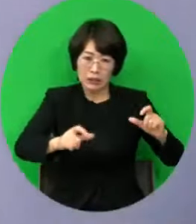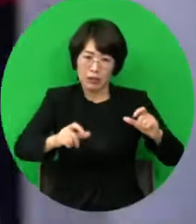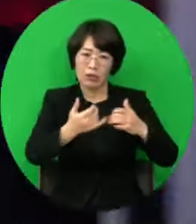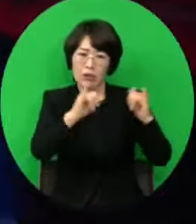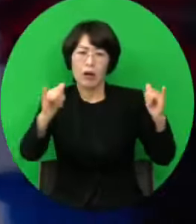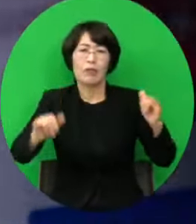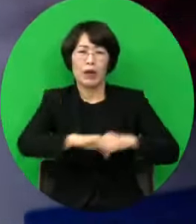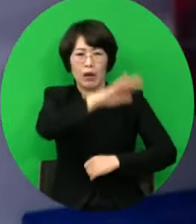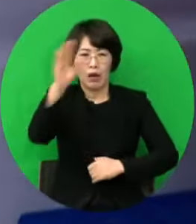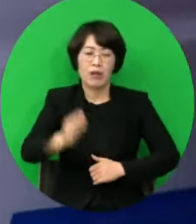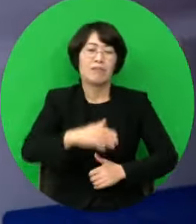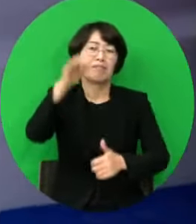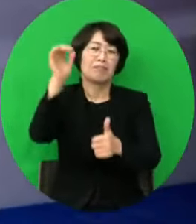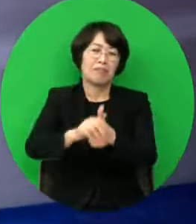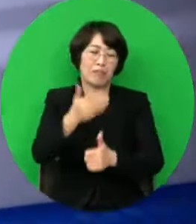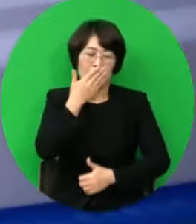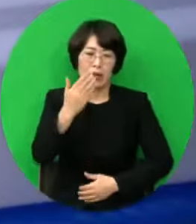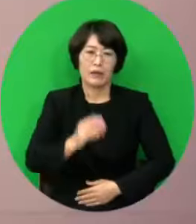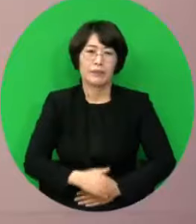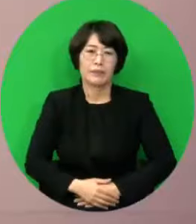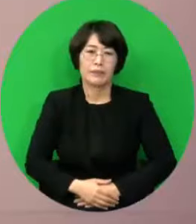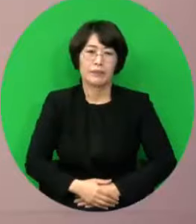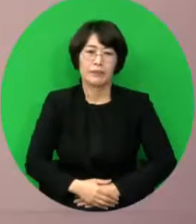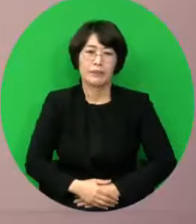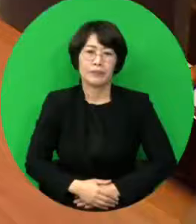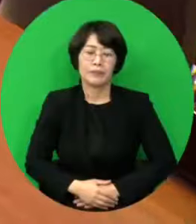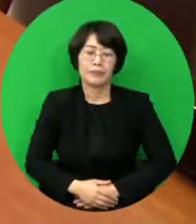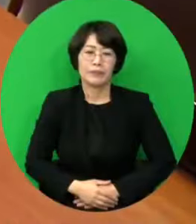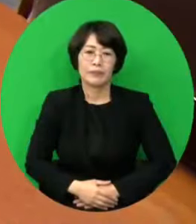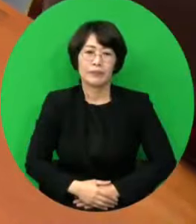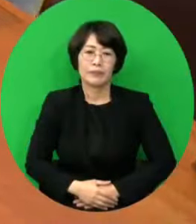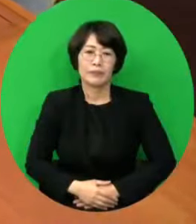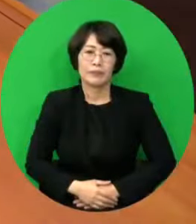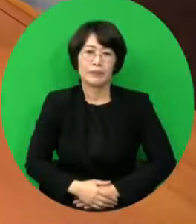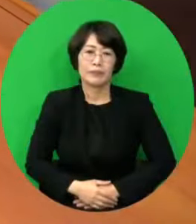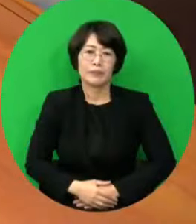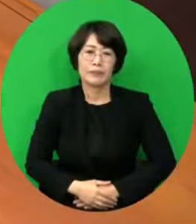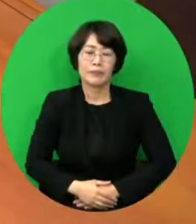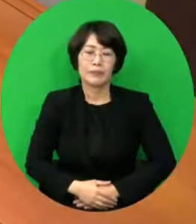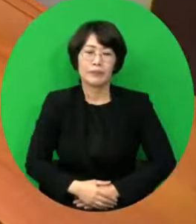유권자들에게 돌아갈 수밖에 없습니다 MBC 뉴스 김양훈